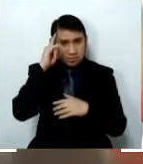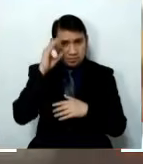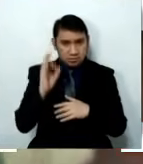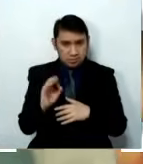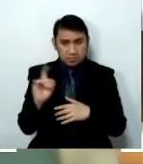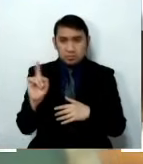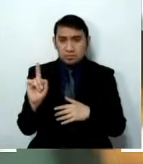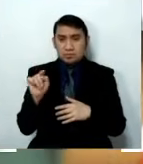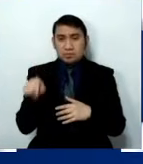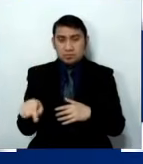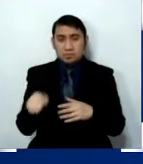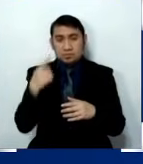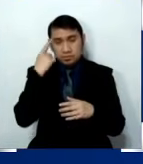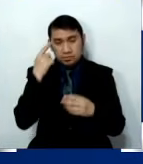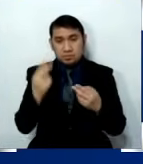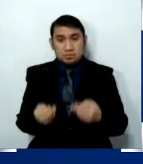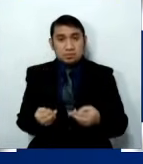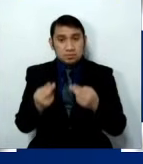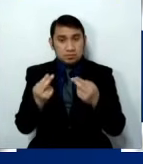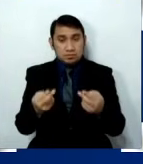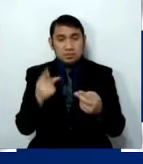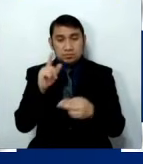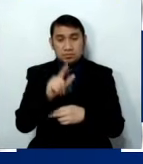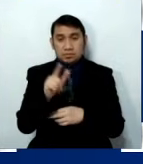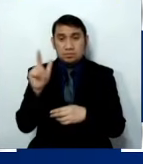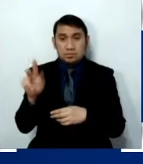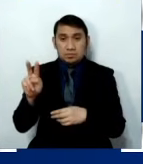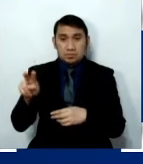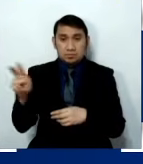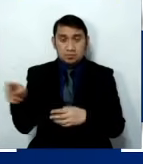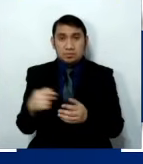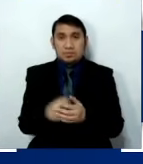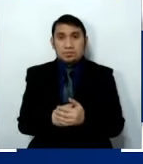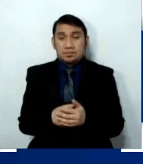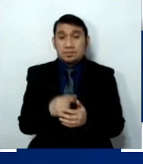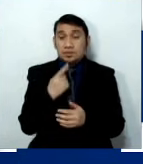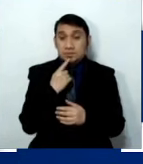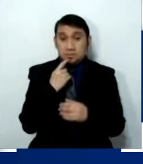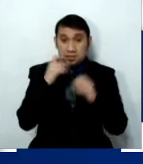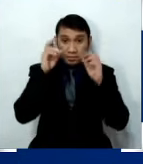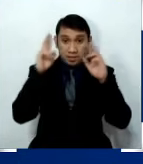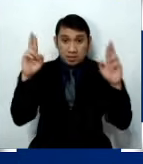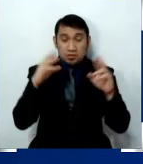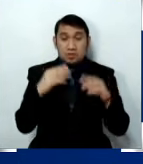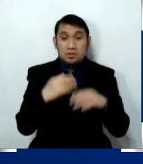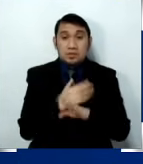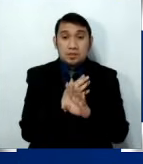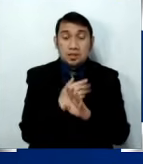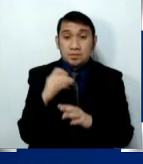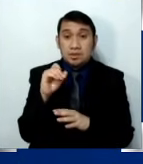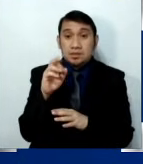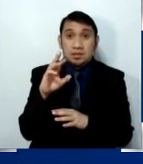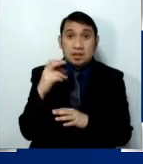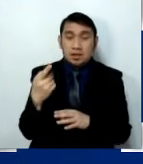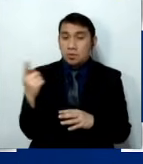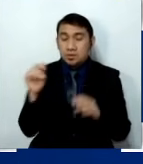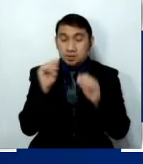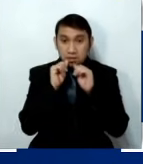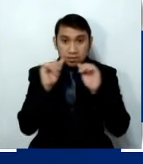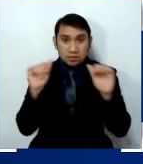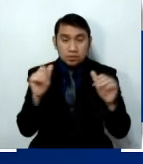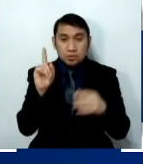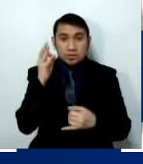sa 2022? Napagin na po ni Mayor Sara na talagang October po siya mag-a-announce kung ano po magiging final na plano niya